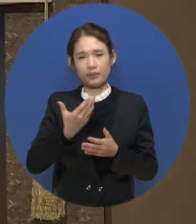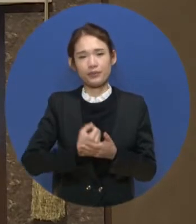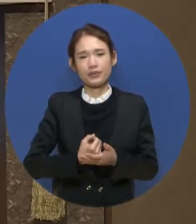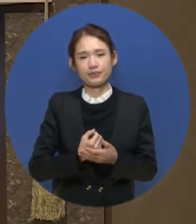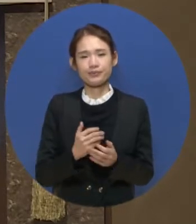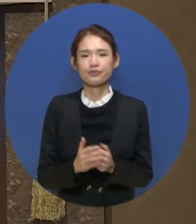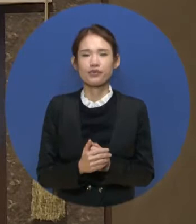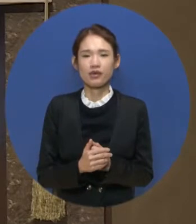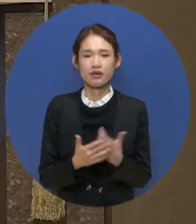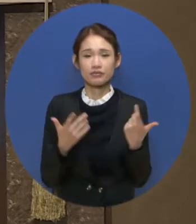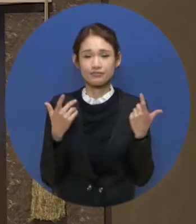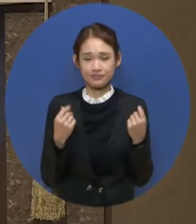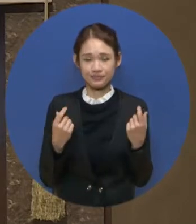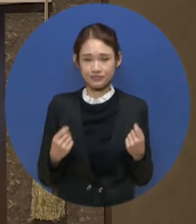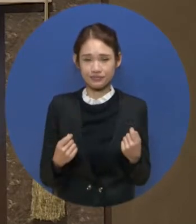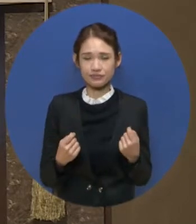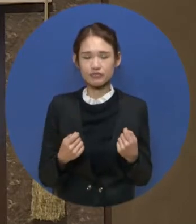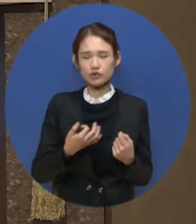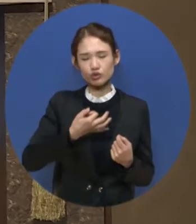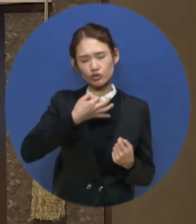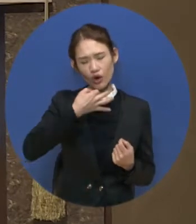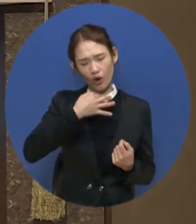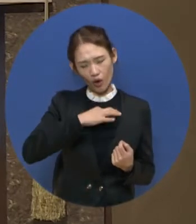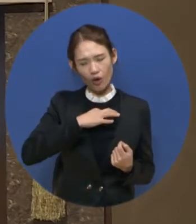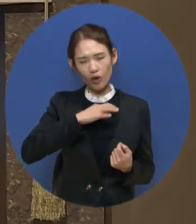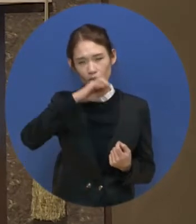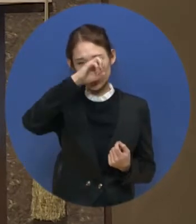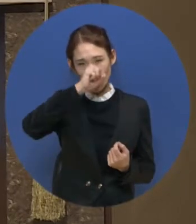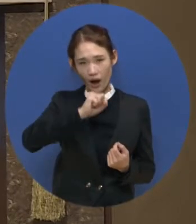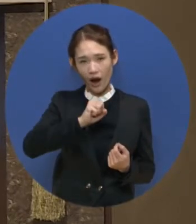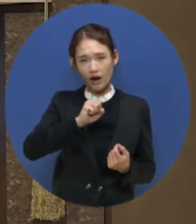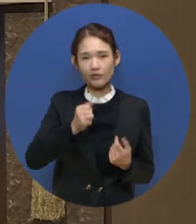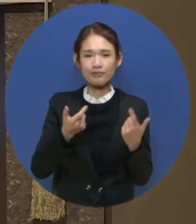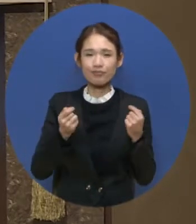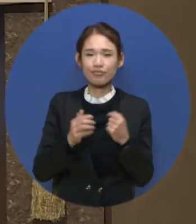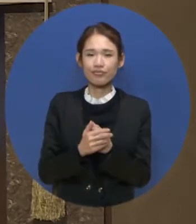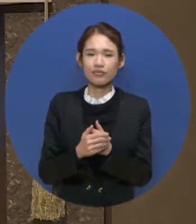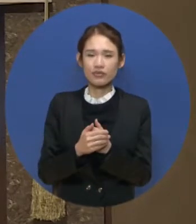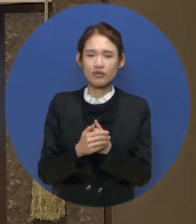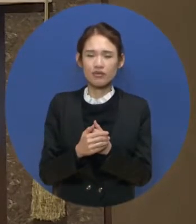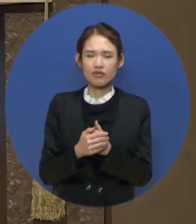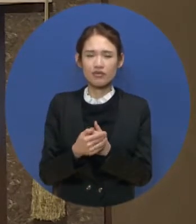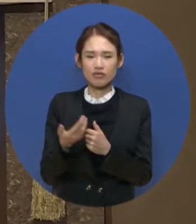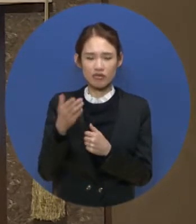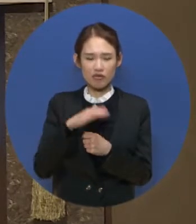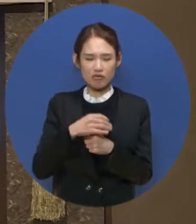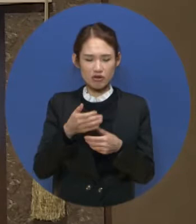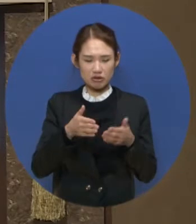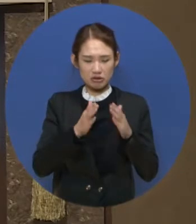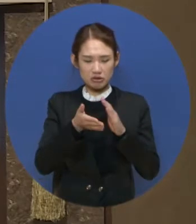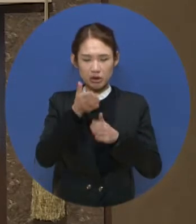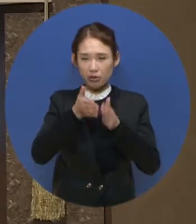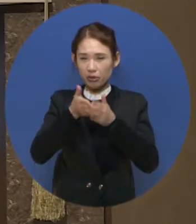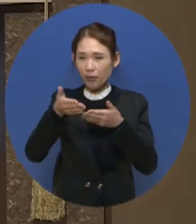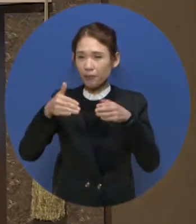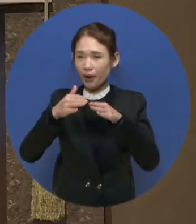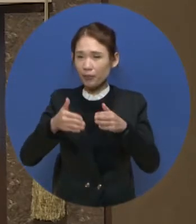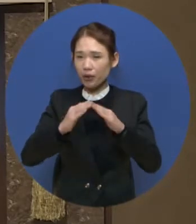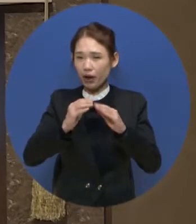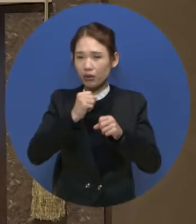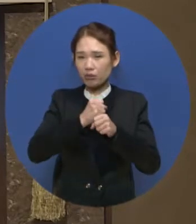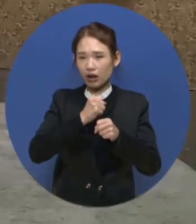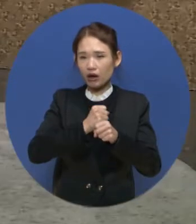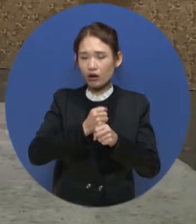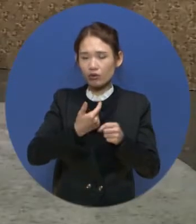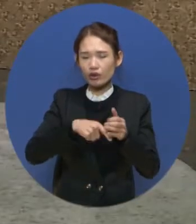그래서 이런 것들이 굉장히 좀 유용한데 네. 이게 이제 그거를 만들려고 하면 많은 비용이 들지